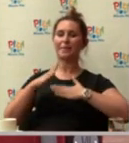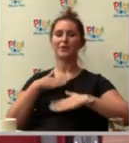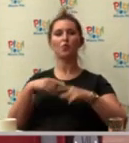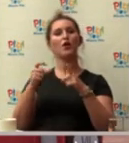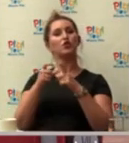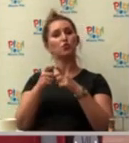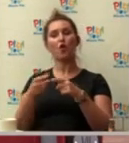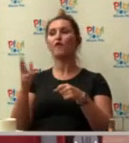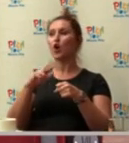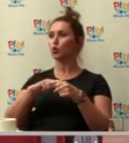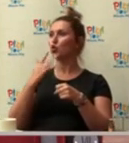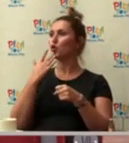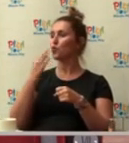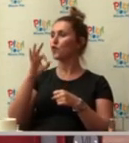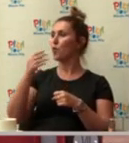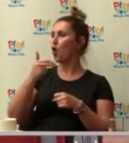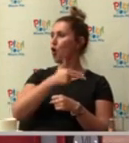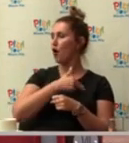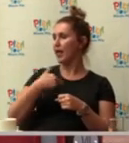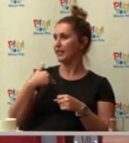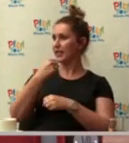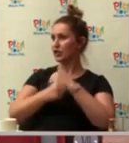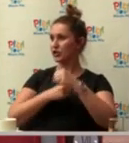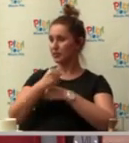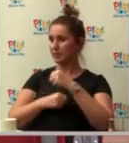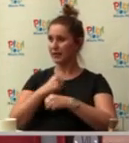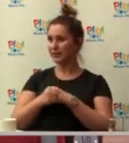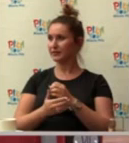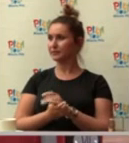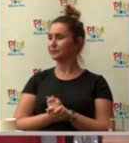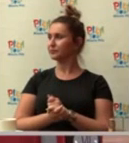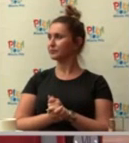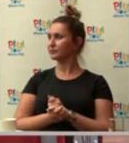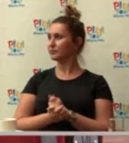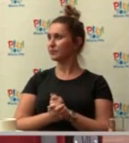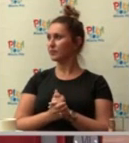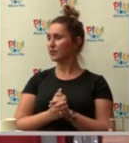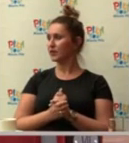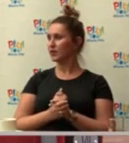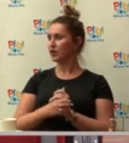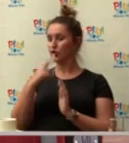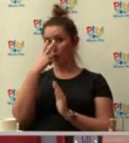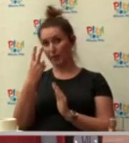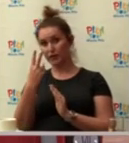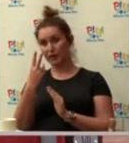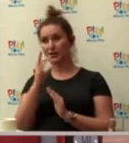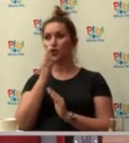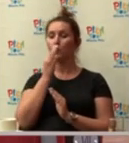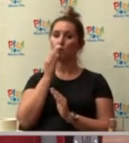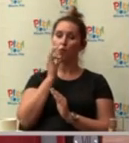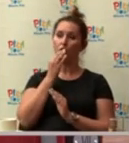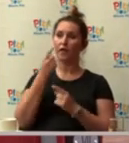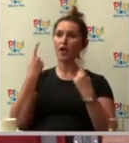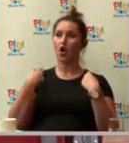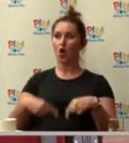pracę. Nawet popatrzcie czasami państwo przez pryzmat młodego wieku strażników, bo to są młodzi